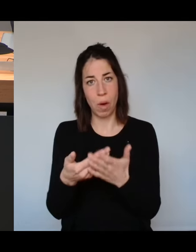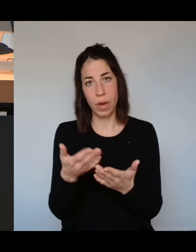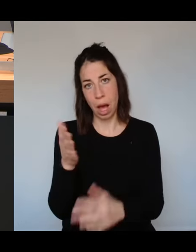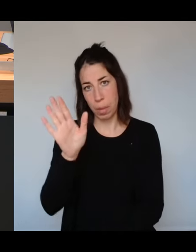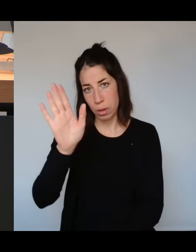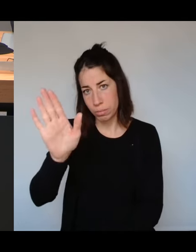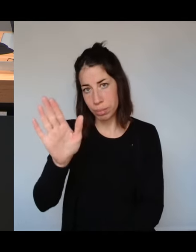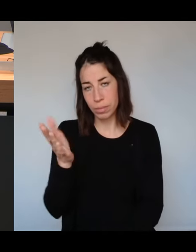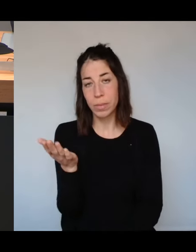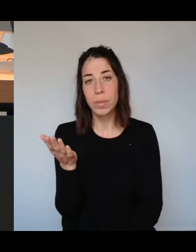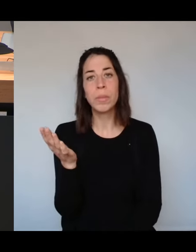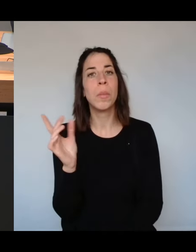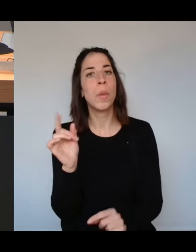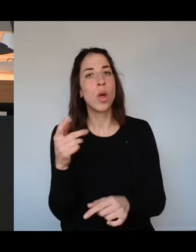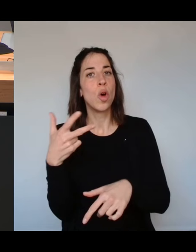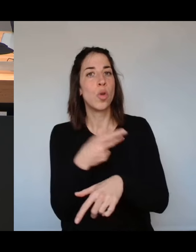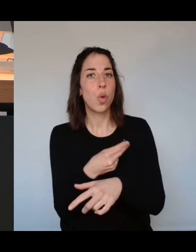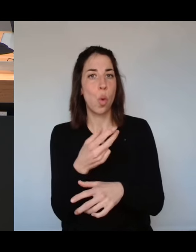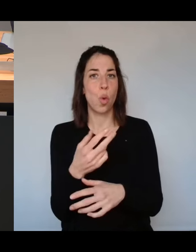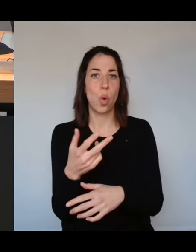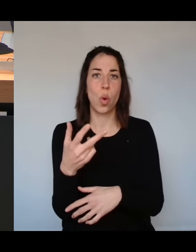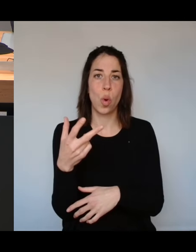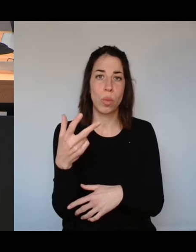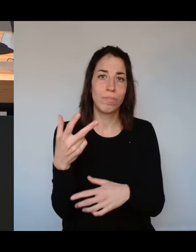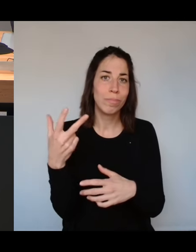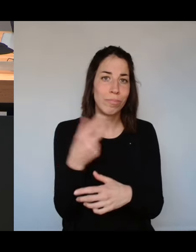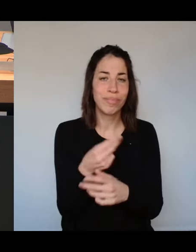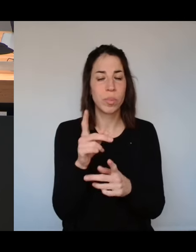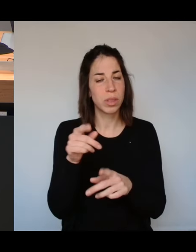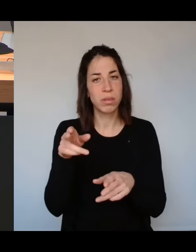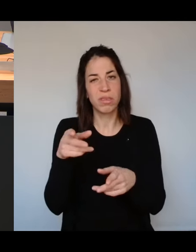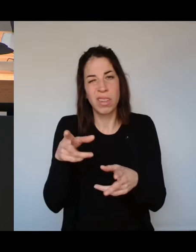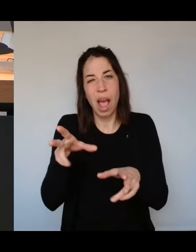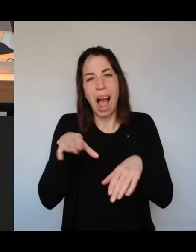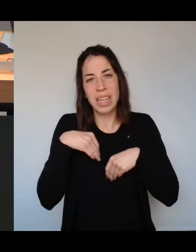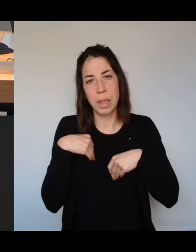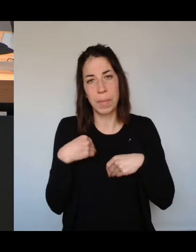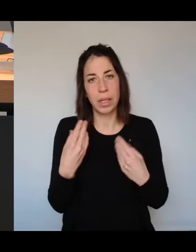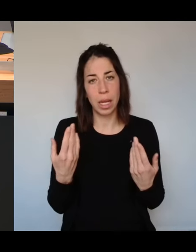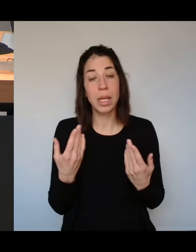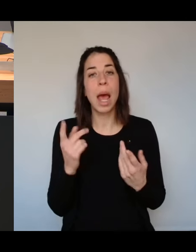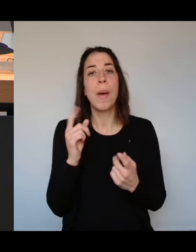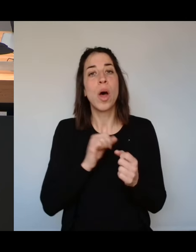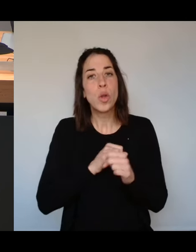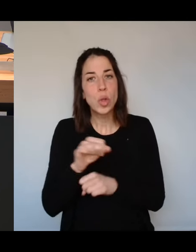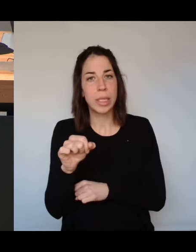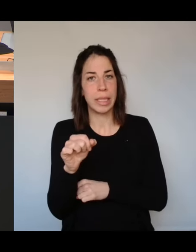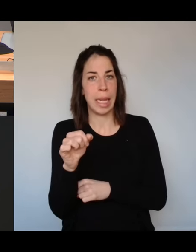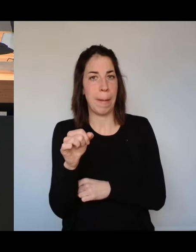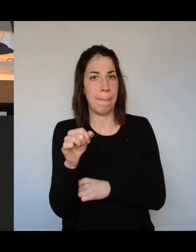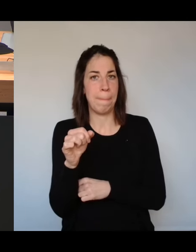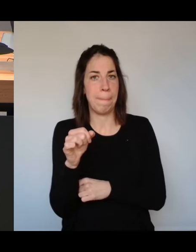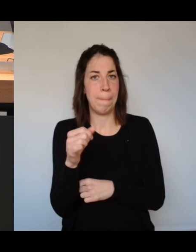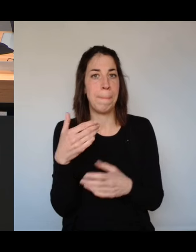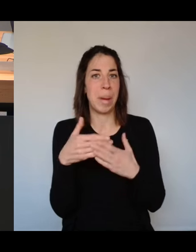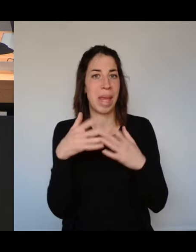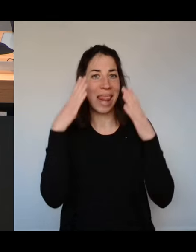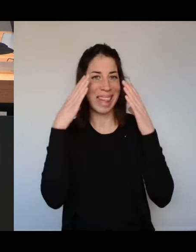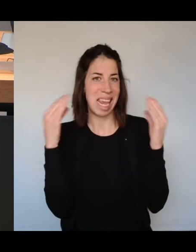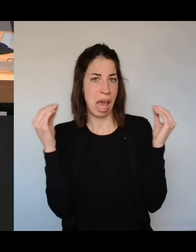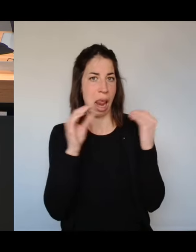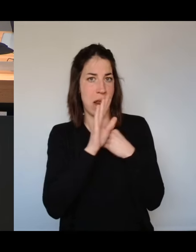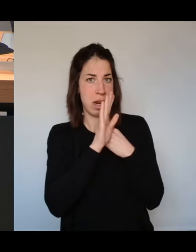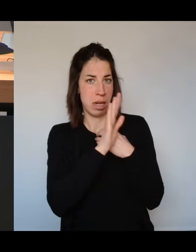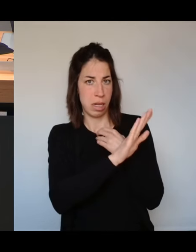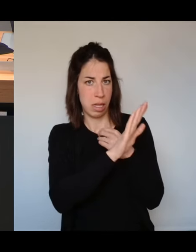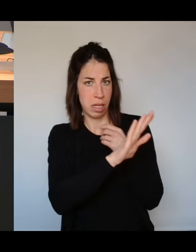akzeptiert. Und nein, dabei muss man unbedingt die Fehler aus den Niederlanden vermeiden, wo der Coffeeshop durch seinen Hintereingang illegal bei den